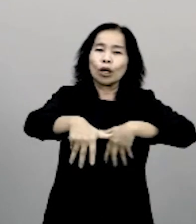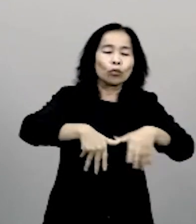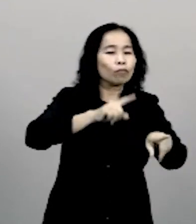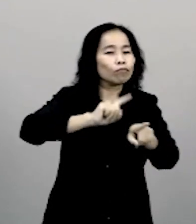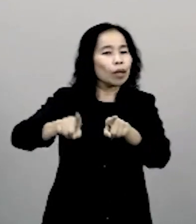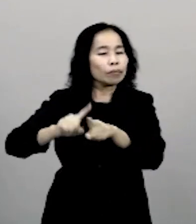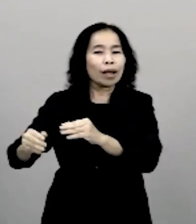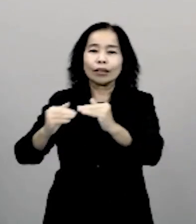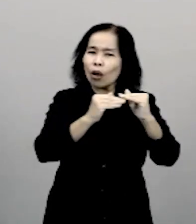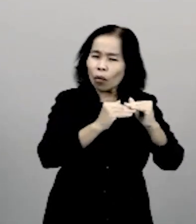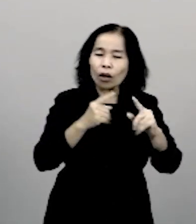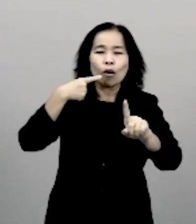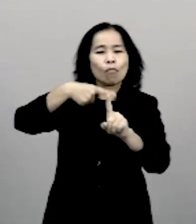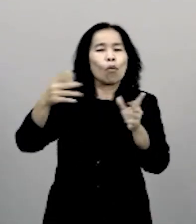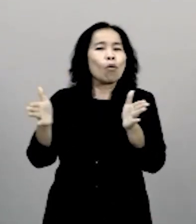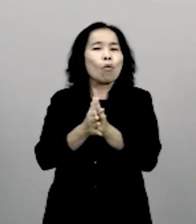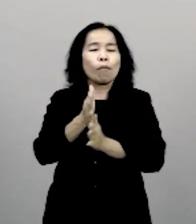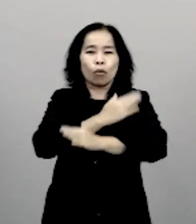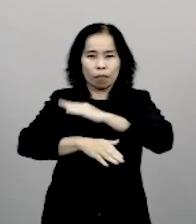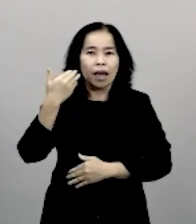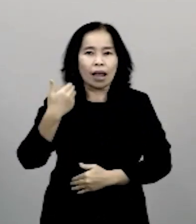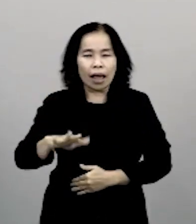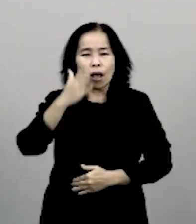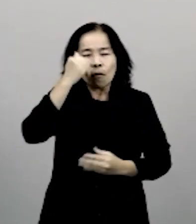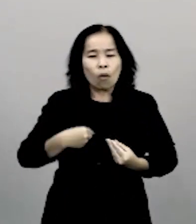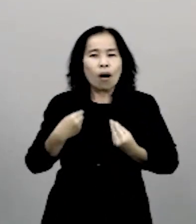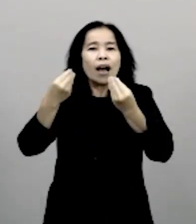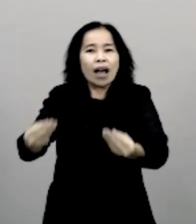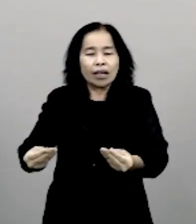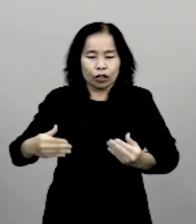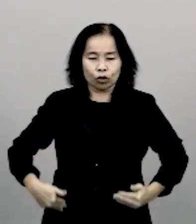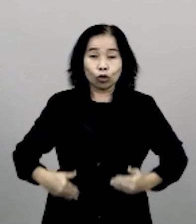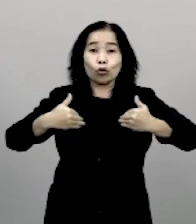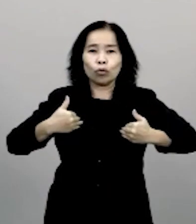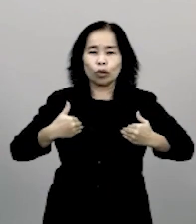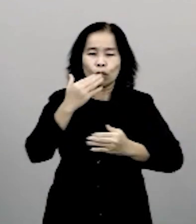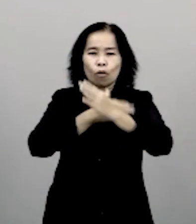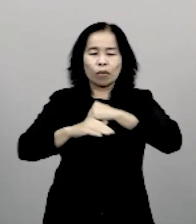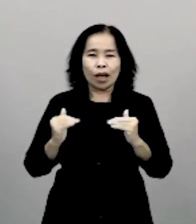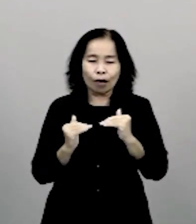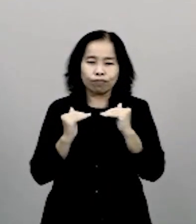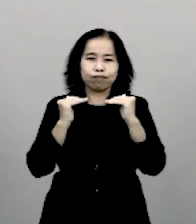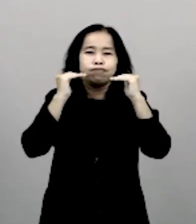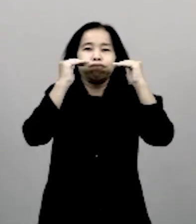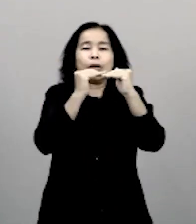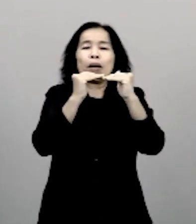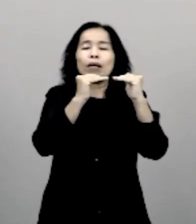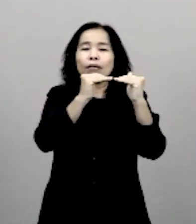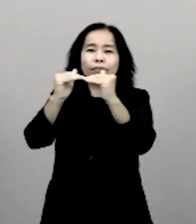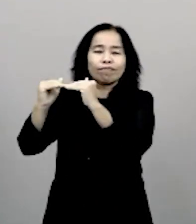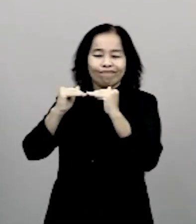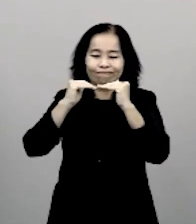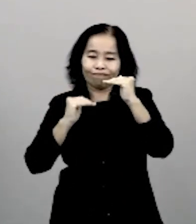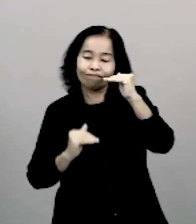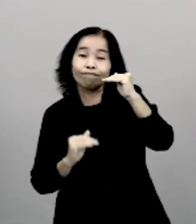รวมทั้งกลุ่มคนพิการเพื่อยกระดับคุณภาพชีวิตลดความเหลื่อมล้ำให้สามารถดำรงชีวิตในสังคม